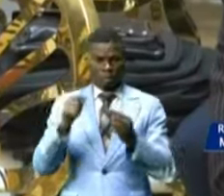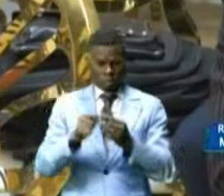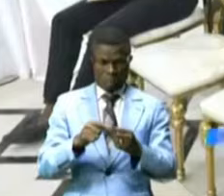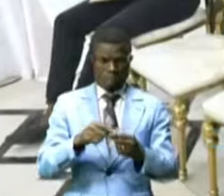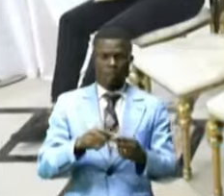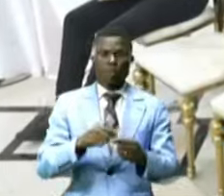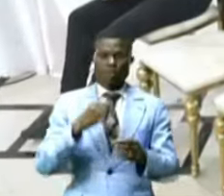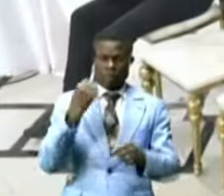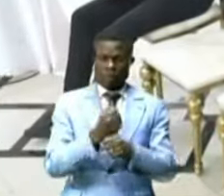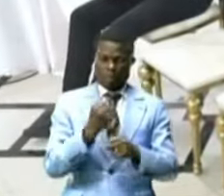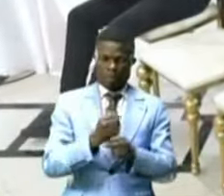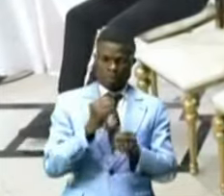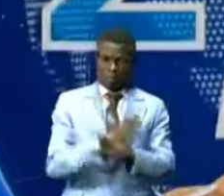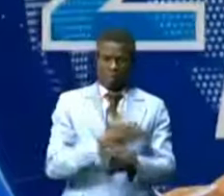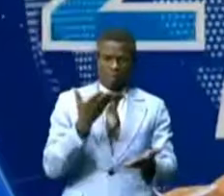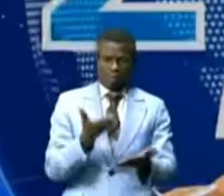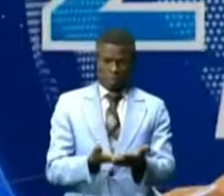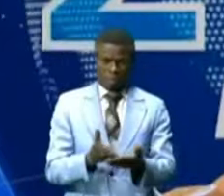réception définitive.